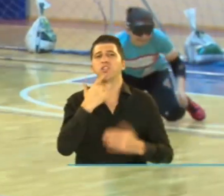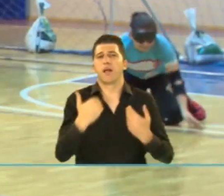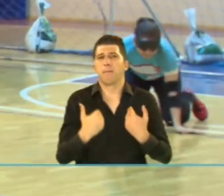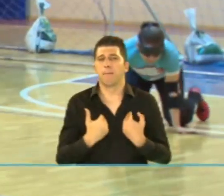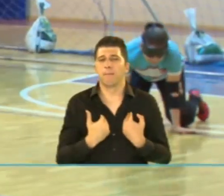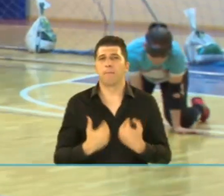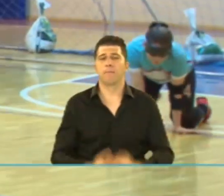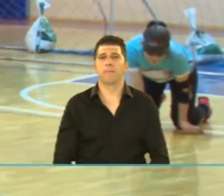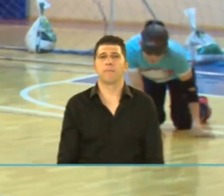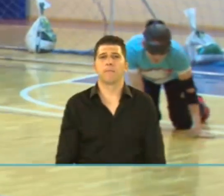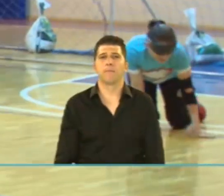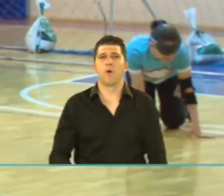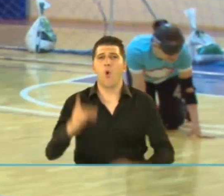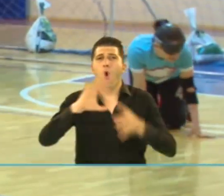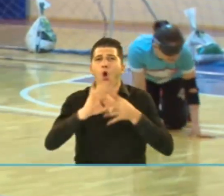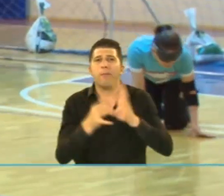25 yaşındayım.